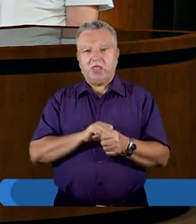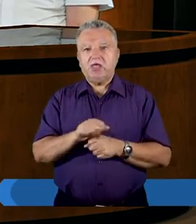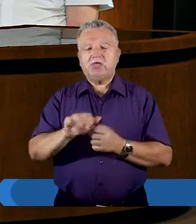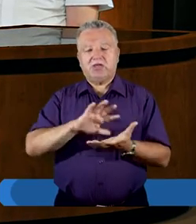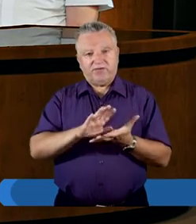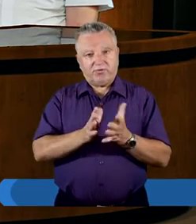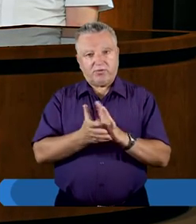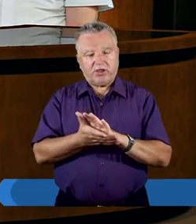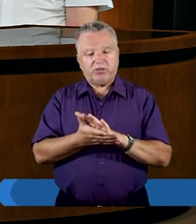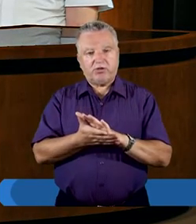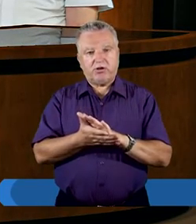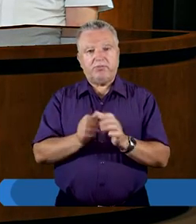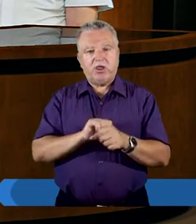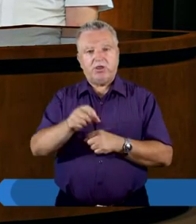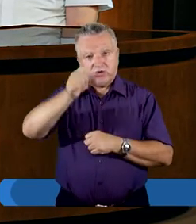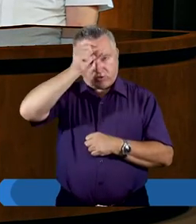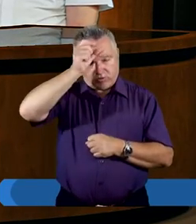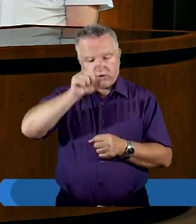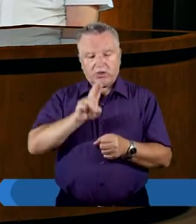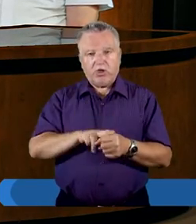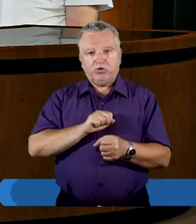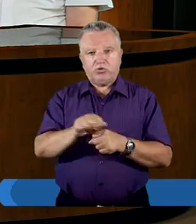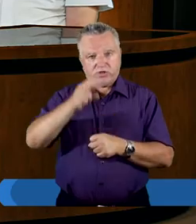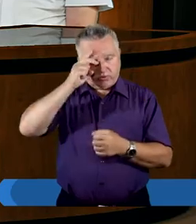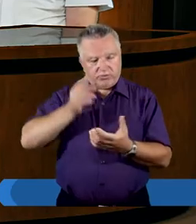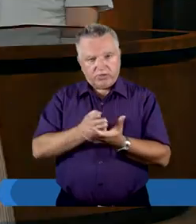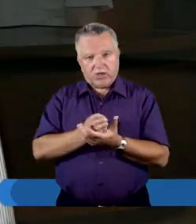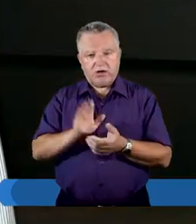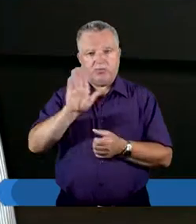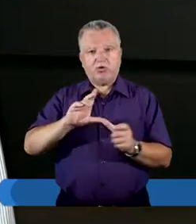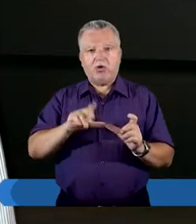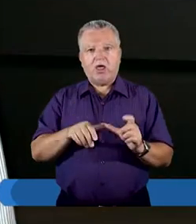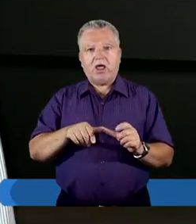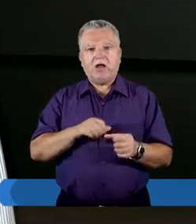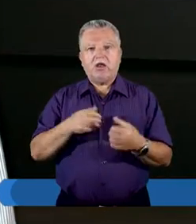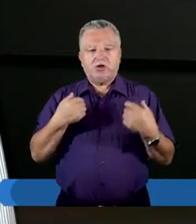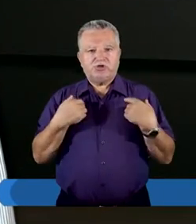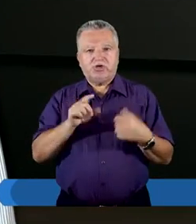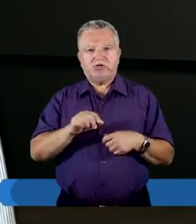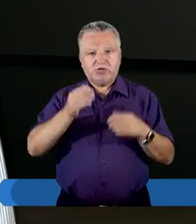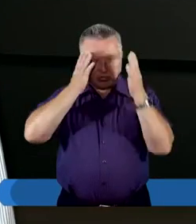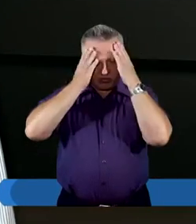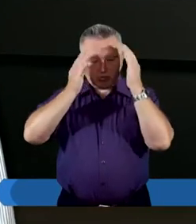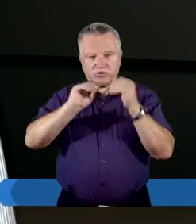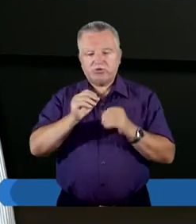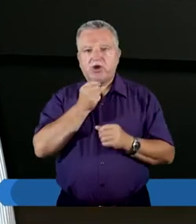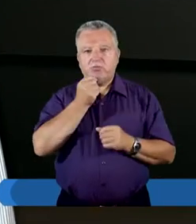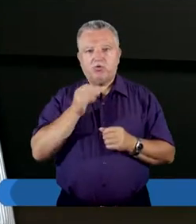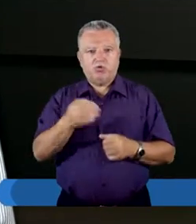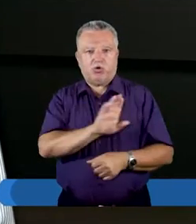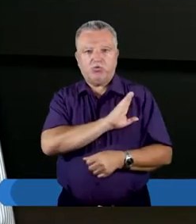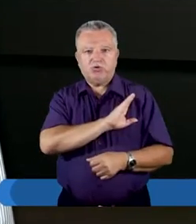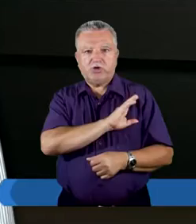reformatorem, jest człowiekiem, który... Wiernym. Bardzo jest wierny Panu Bogu, ale żyje ze świadomością, że umrze młodo. I tak rzeczywiście